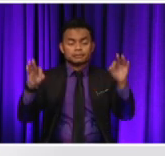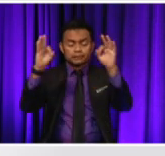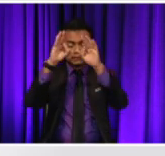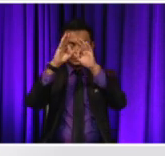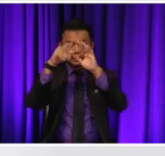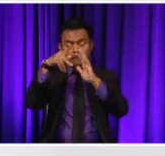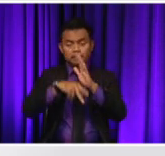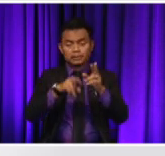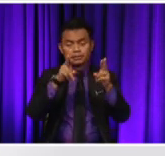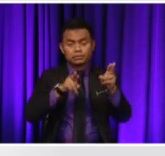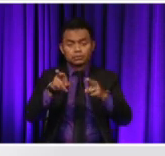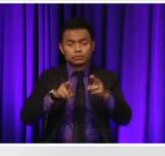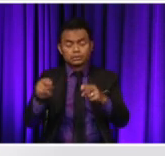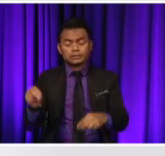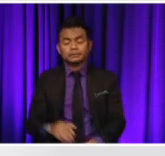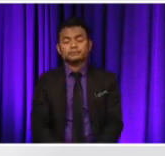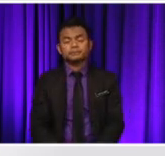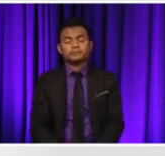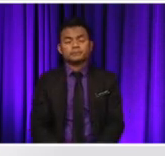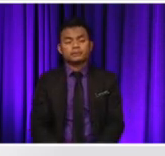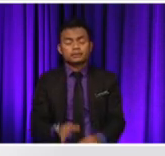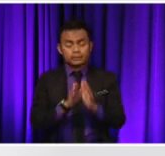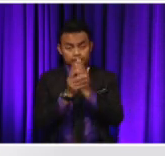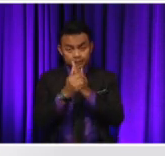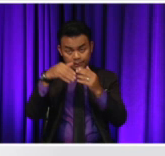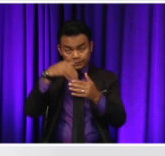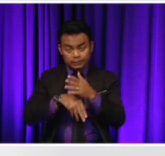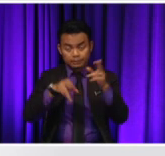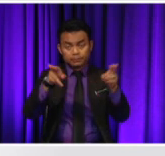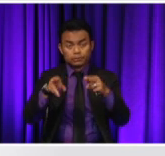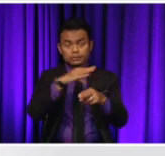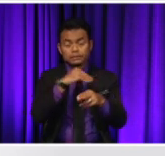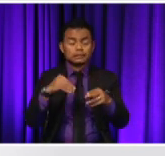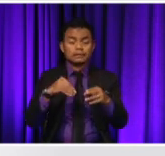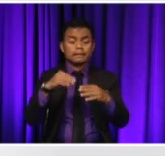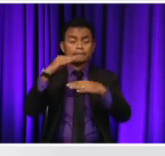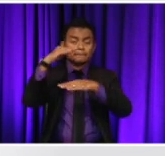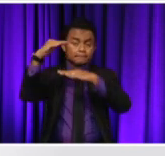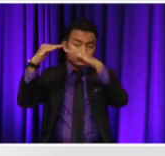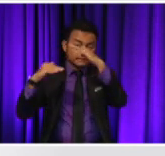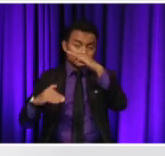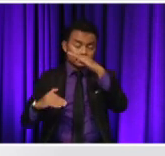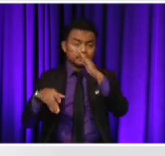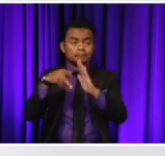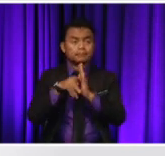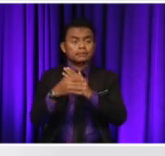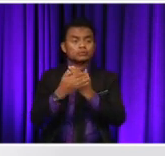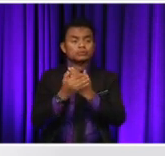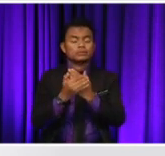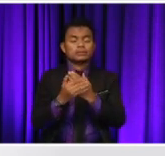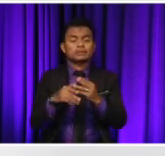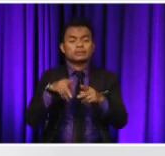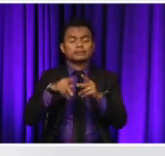juga dapat menerapkan kemahiran dalam penulisan dan jadi kepentingan